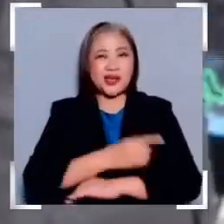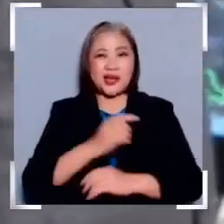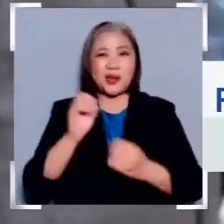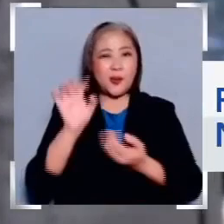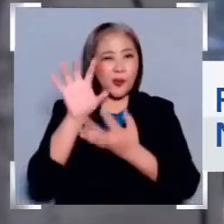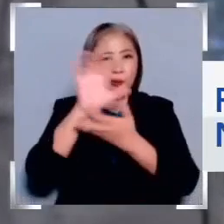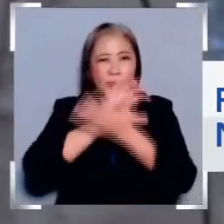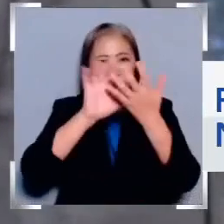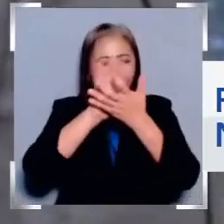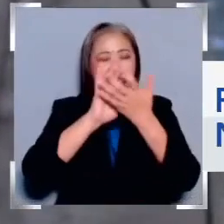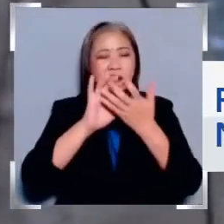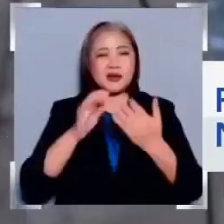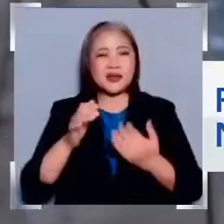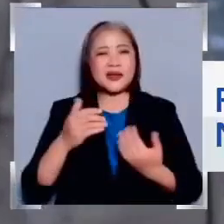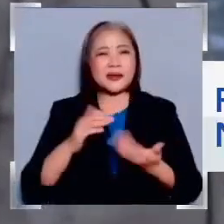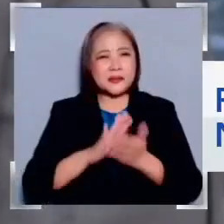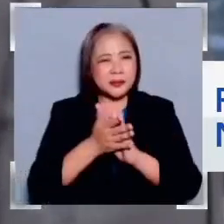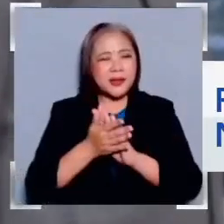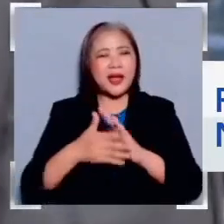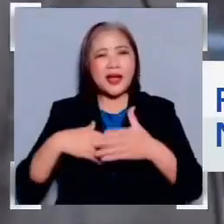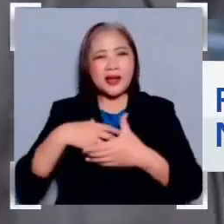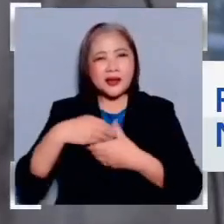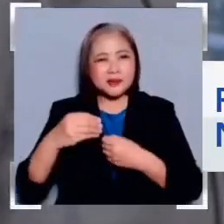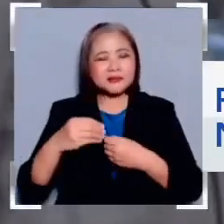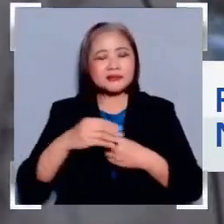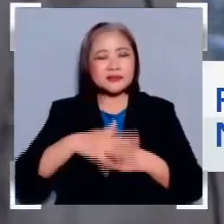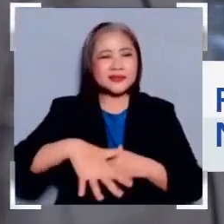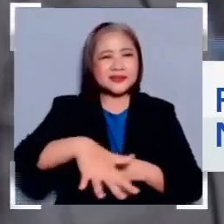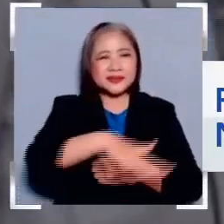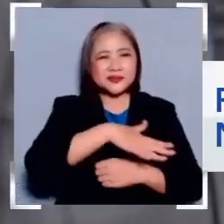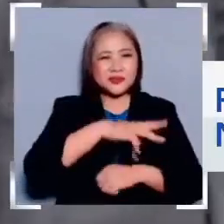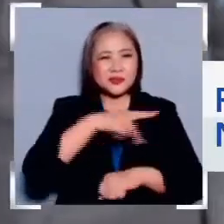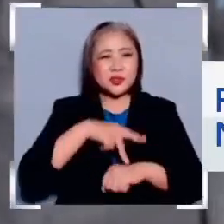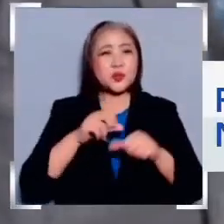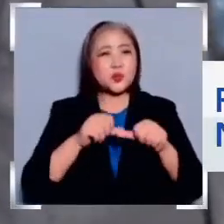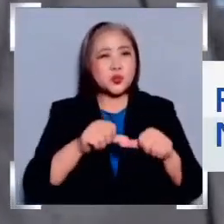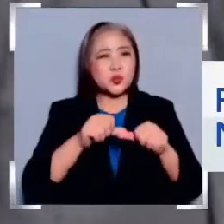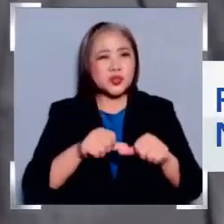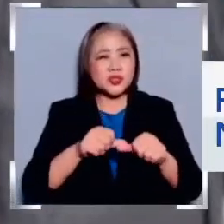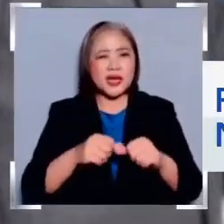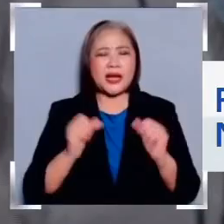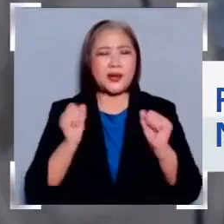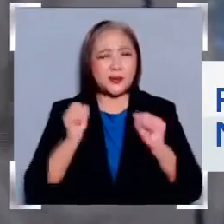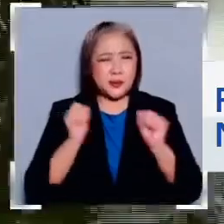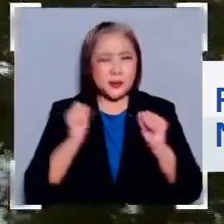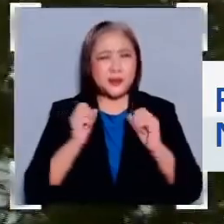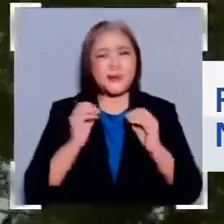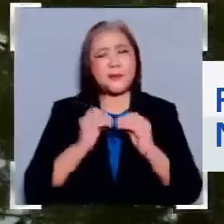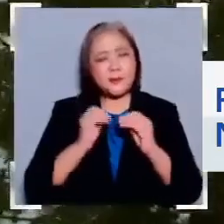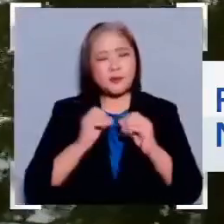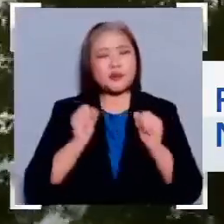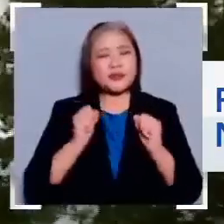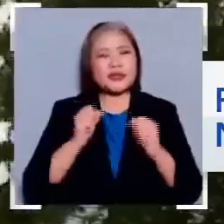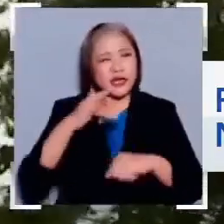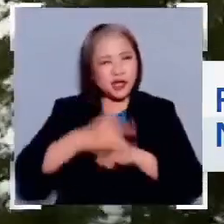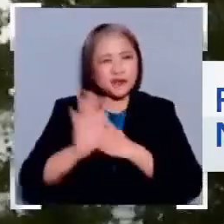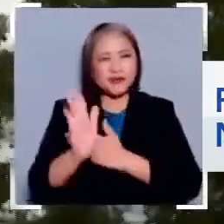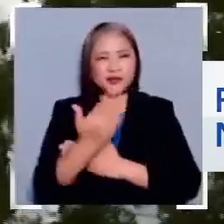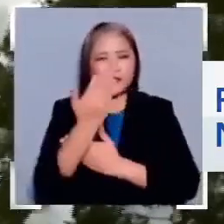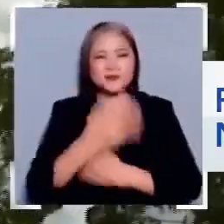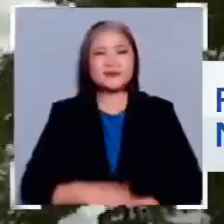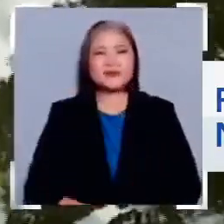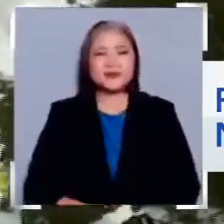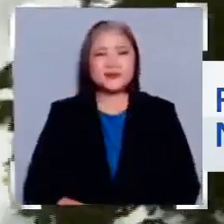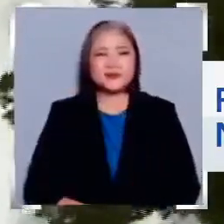ay lalabas ulit sa atmosphere. So patuloy na lalamig, kaya magiging malamig pa rin sa madaling araw. Oras na umihip na